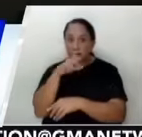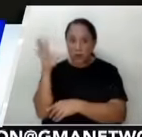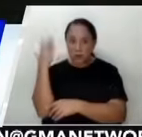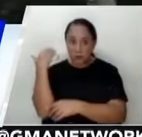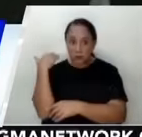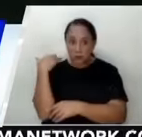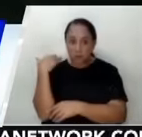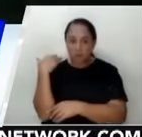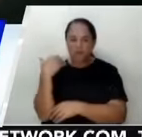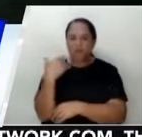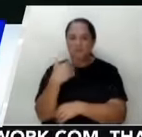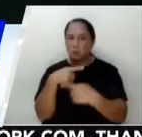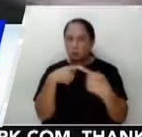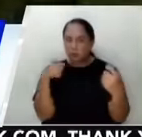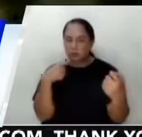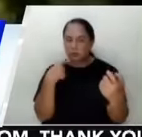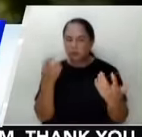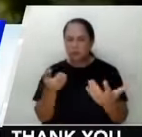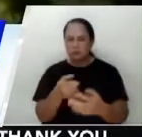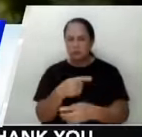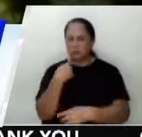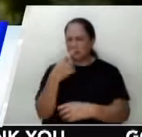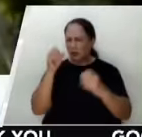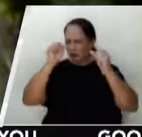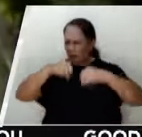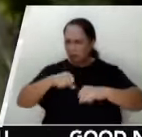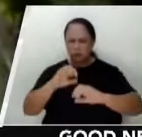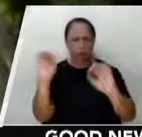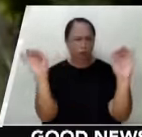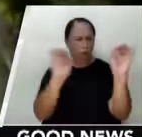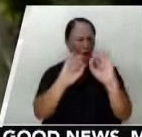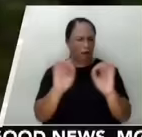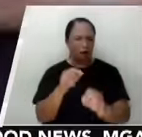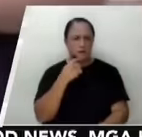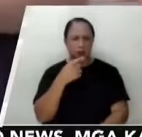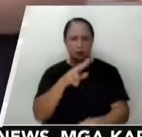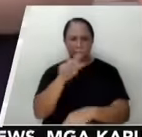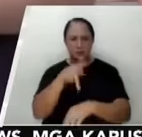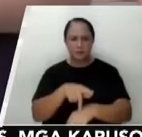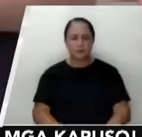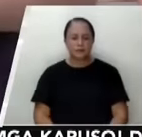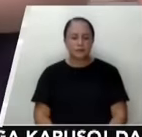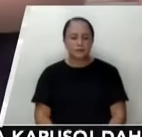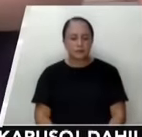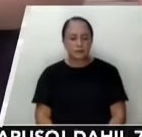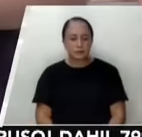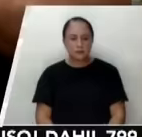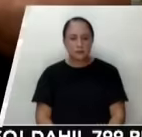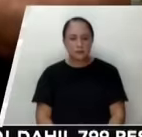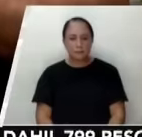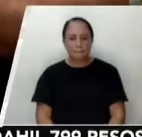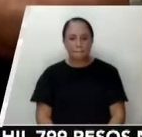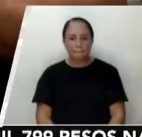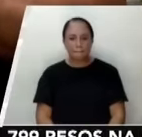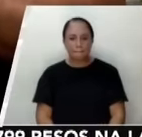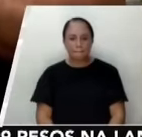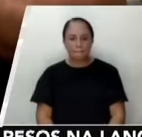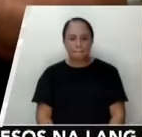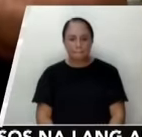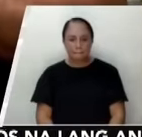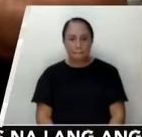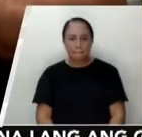ng Pilipinas na may ganyang kasunduan. Para sa GMA Integrated News, Chino Gaston. JP Soriano, nakatutok 24